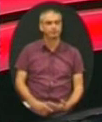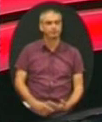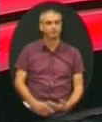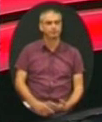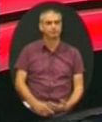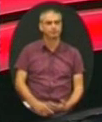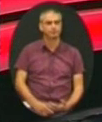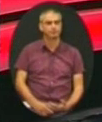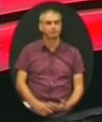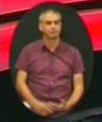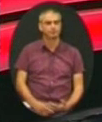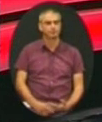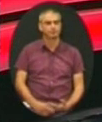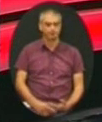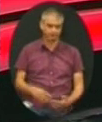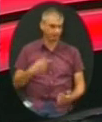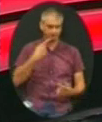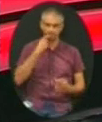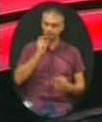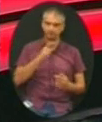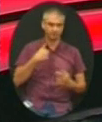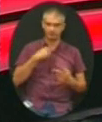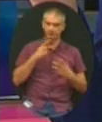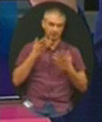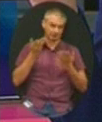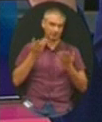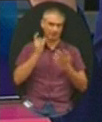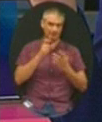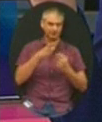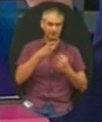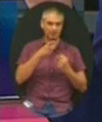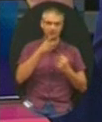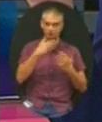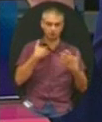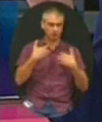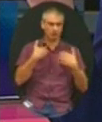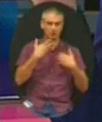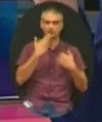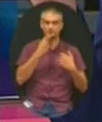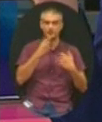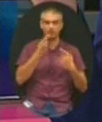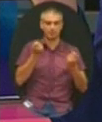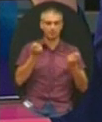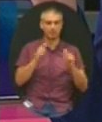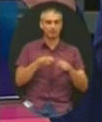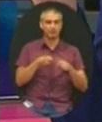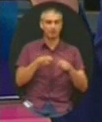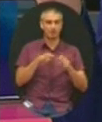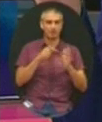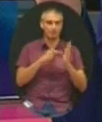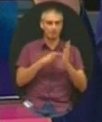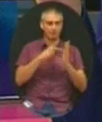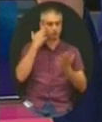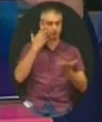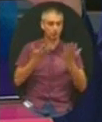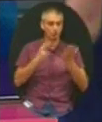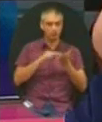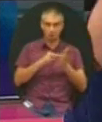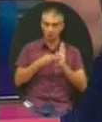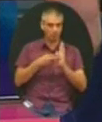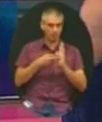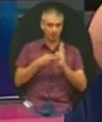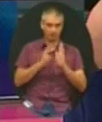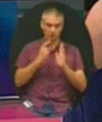כאזרח, לא כחבר כנסת ולא כאדם פוליטי. לא נולדתי חבר כנסת. זה שתיאטרון בישראל נסגר בגלל שיקולים פוליטיים, אנחנו